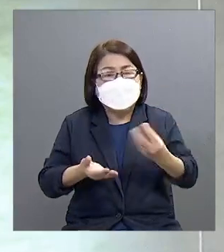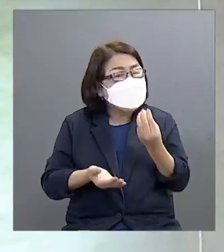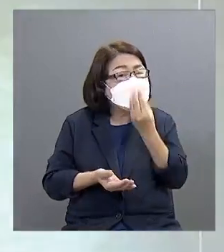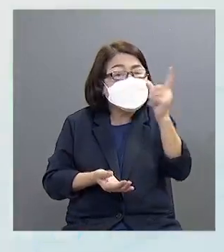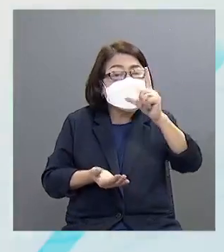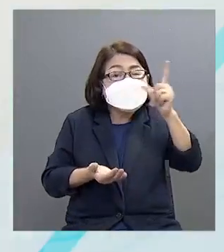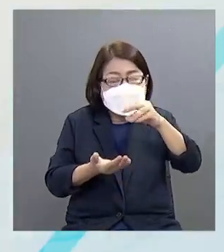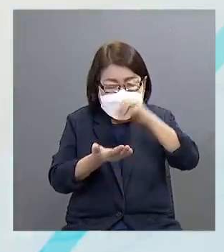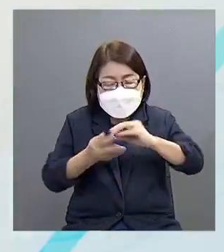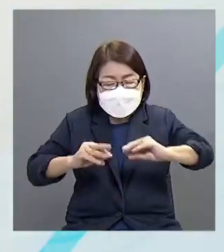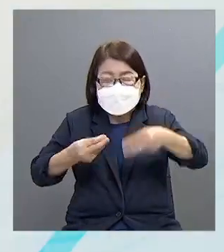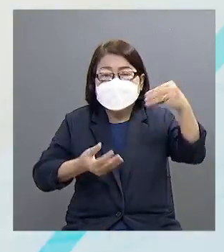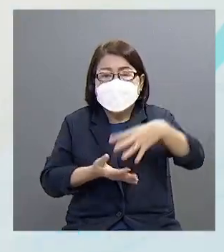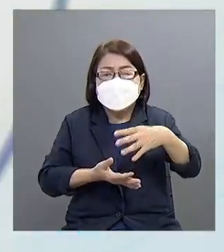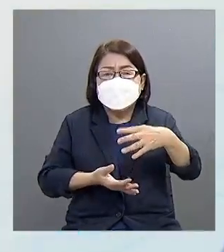ค่ะ